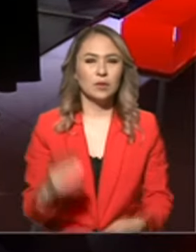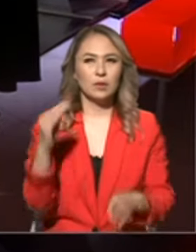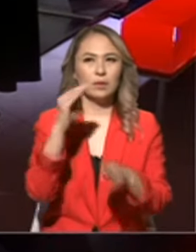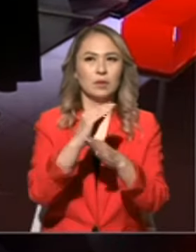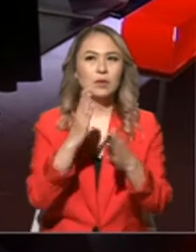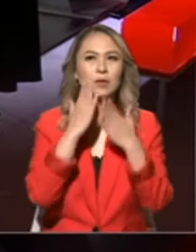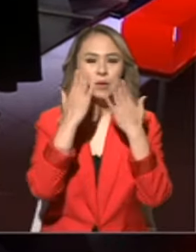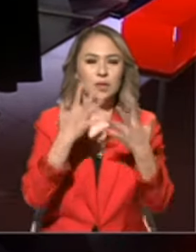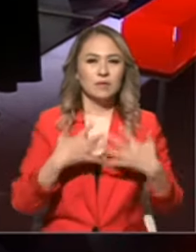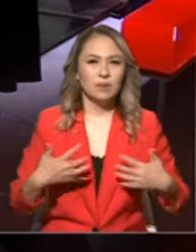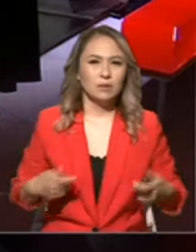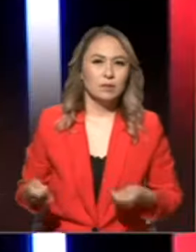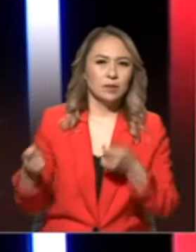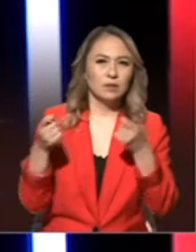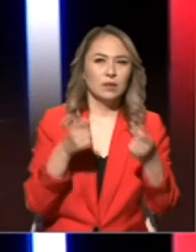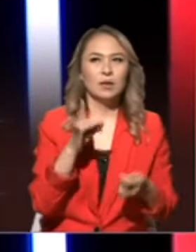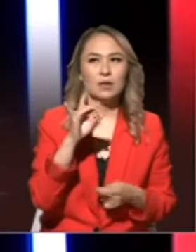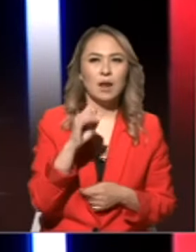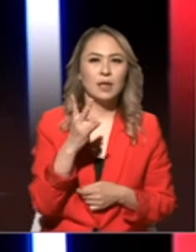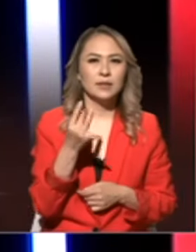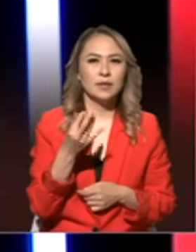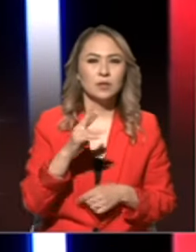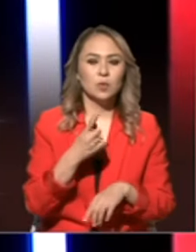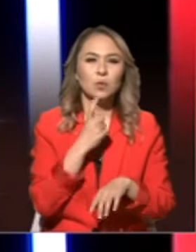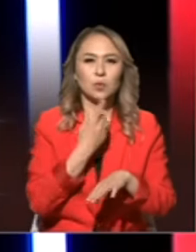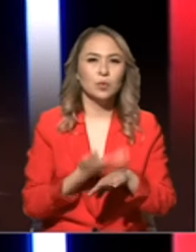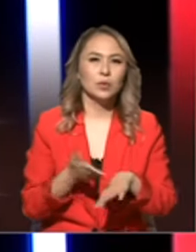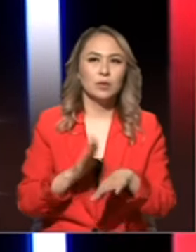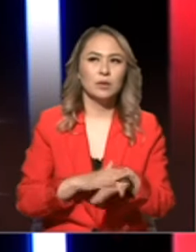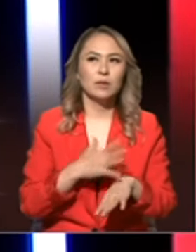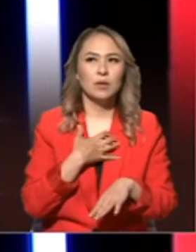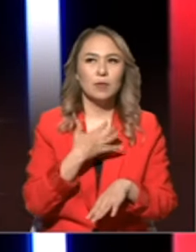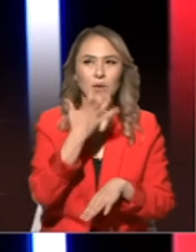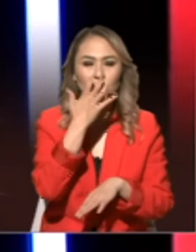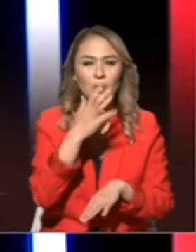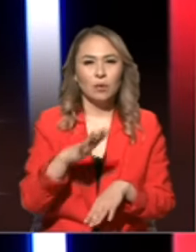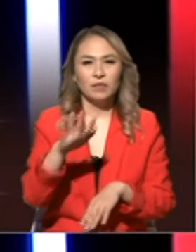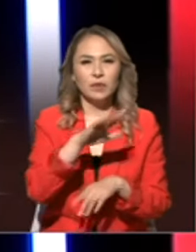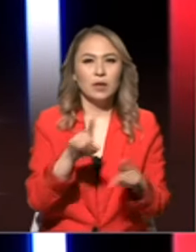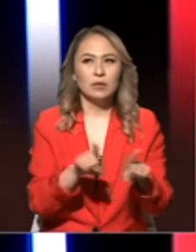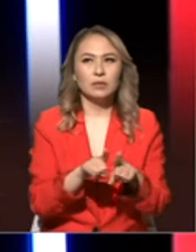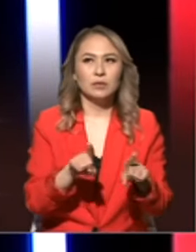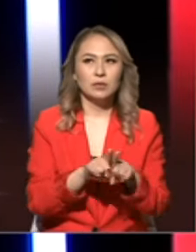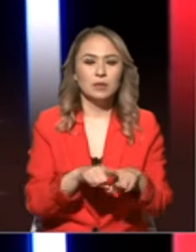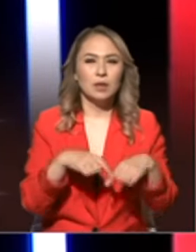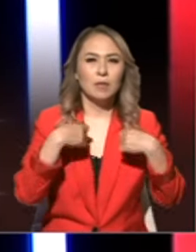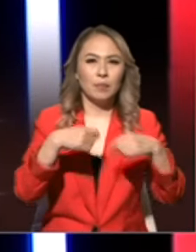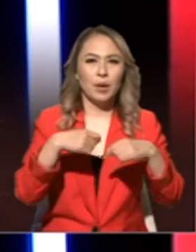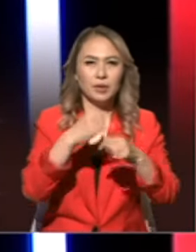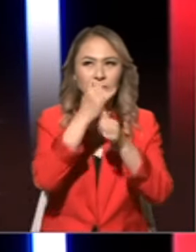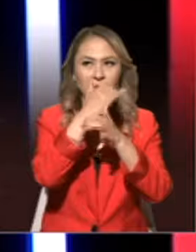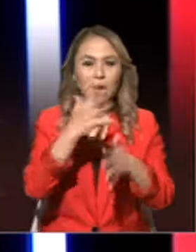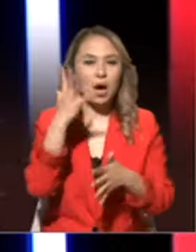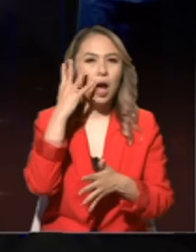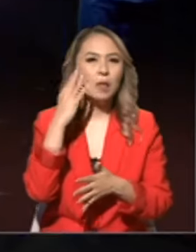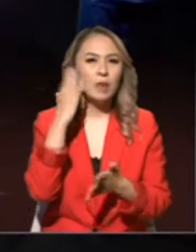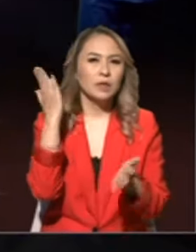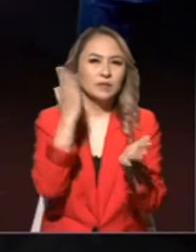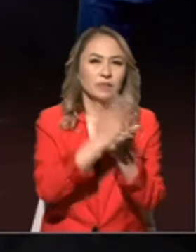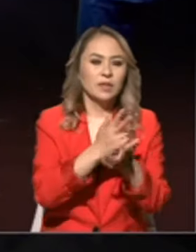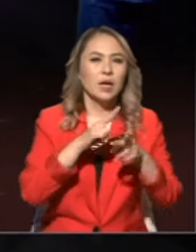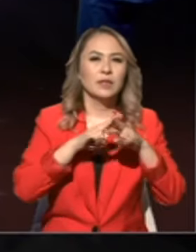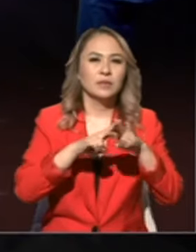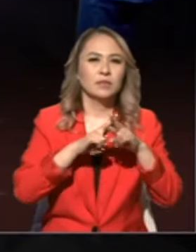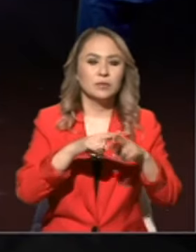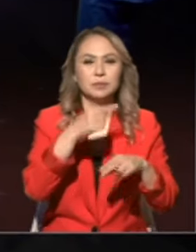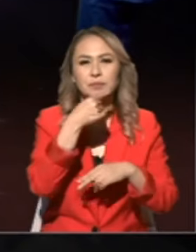Мал мен баратын болса, ол жақта реализация мәселесі өте қиын. Біздің оңтүстіктегідей еттерін, сүттерін өткізе алмайды. Олар Алматы астанаға жібереді. Ол